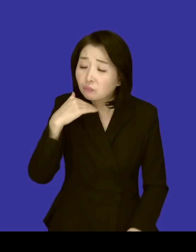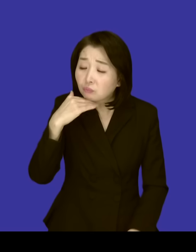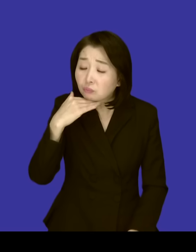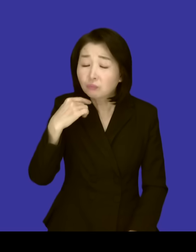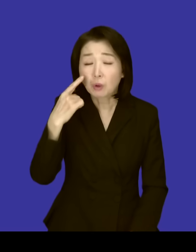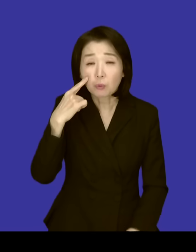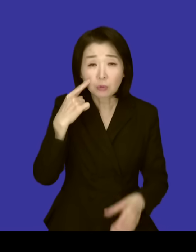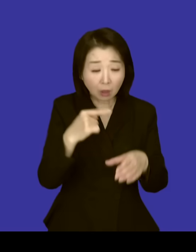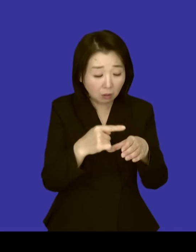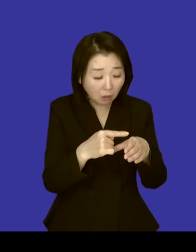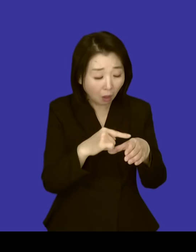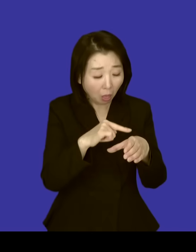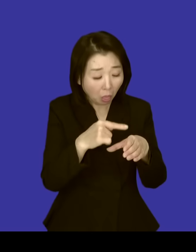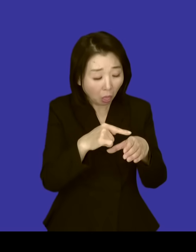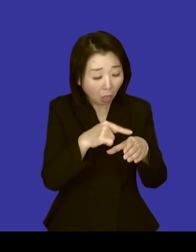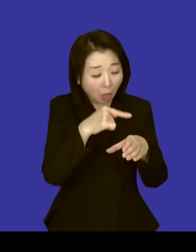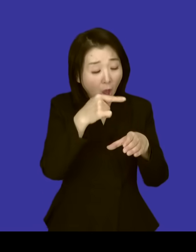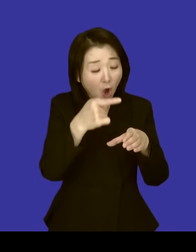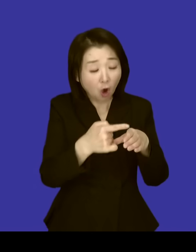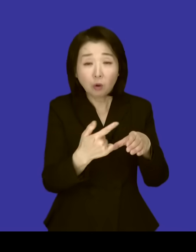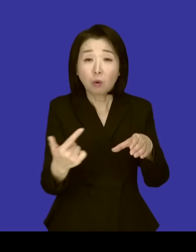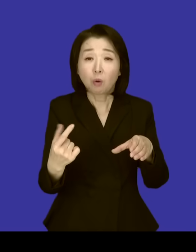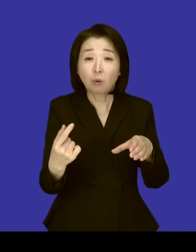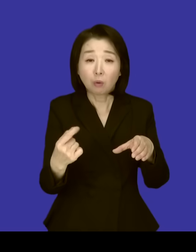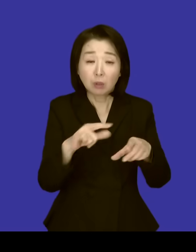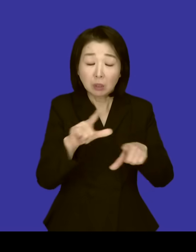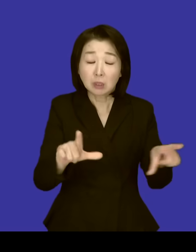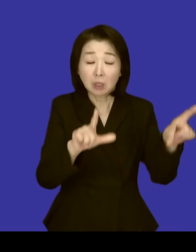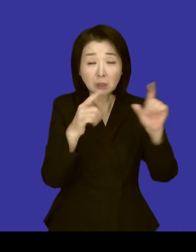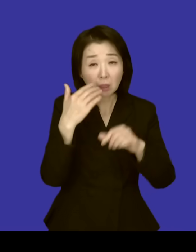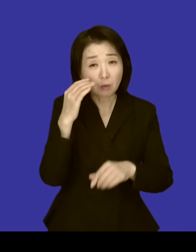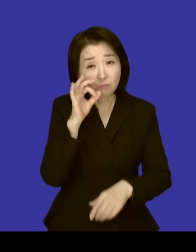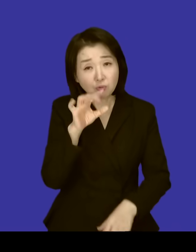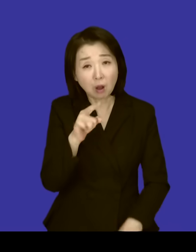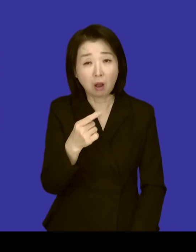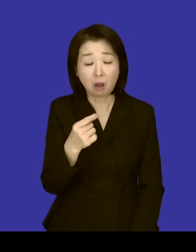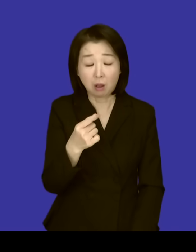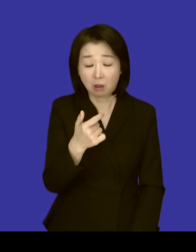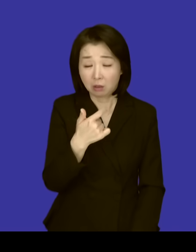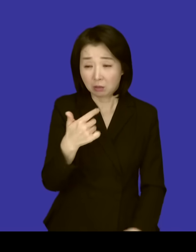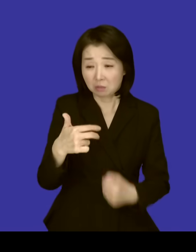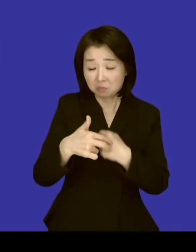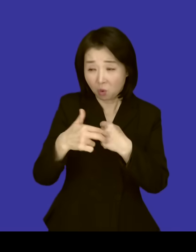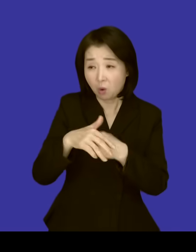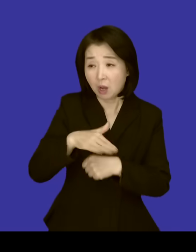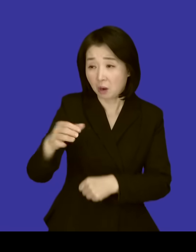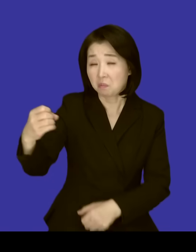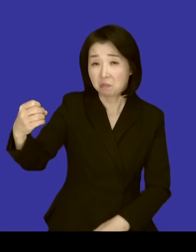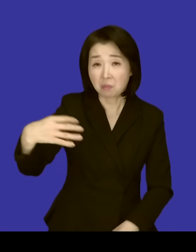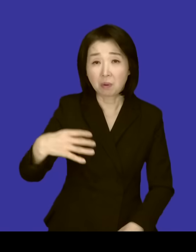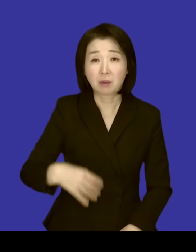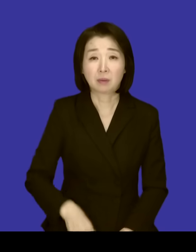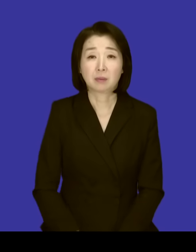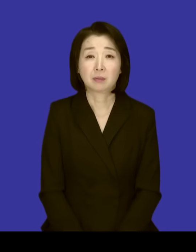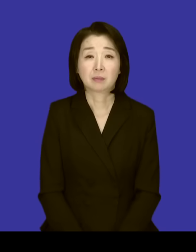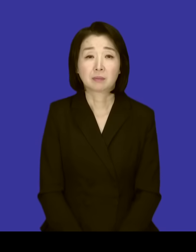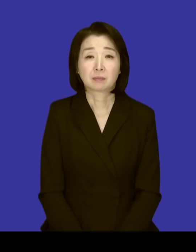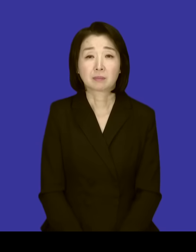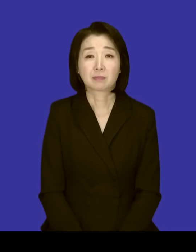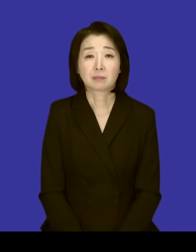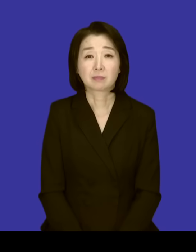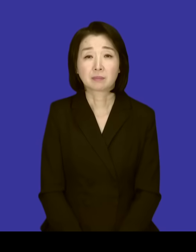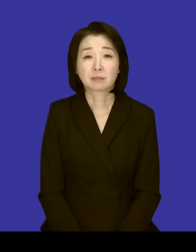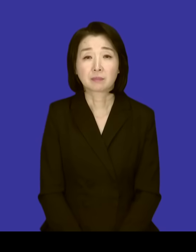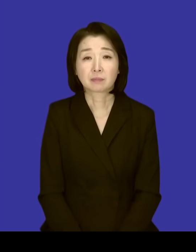계속 혹이 커져가지고 일상생활이 불가할 정도가 되니까 좀 큰 병원에 가보라고 하셨습니다.